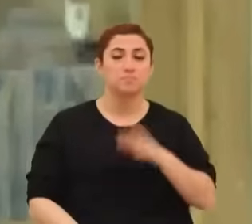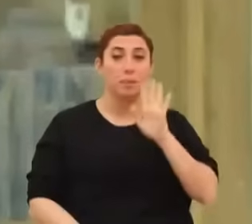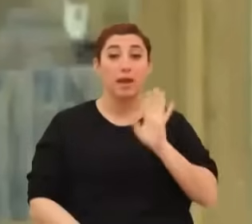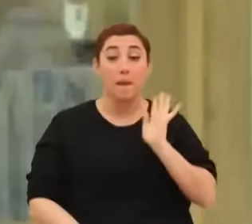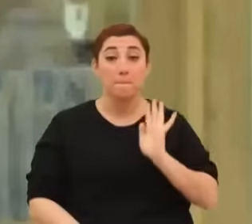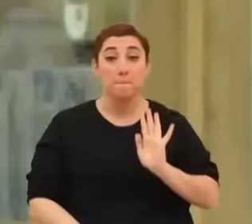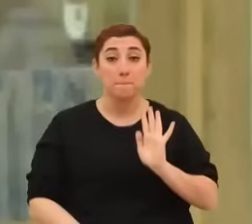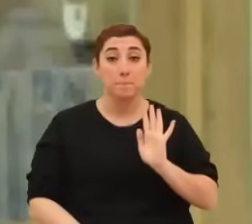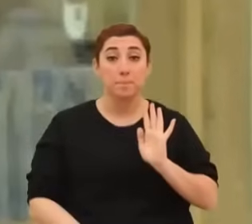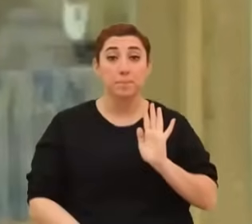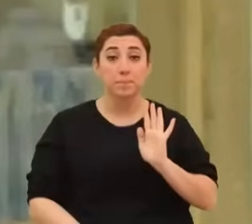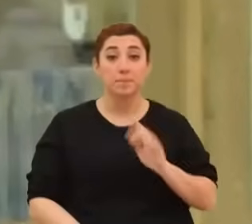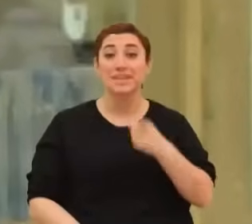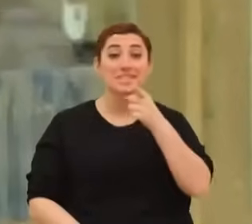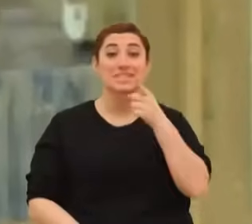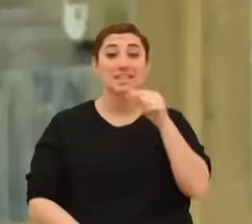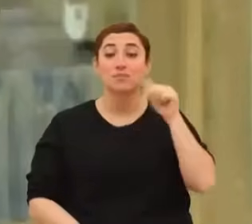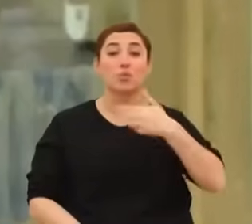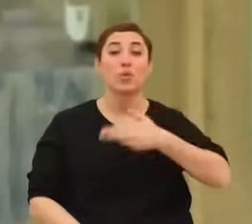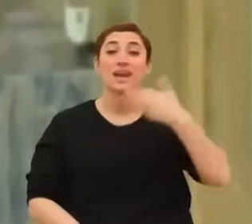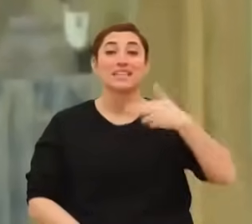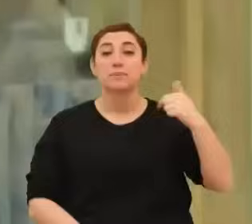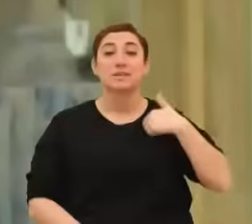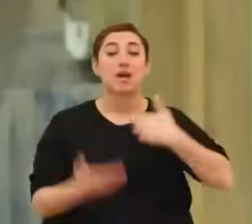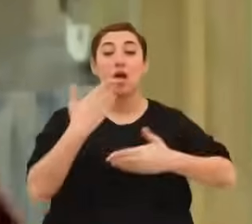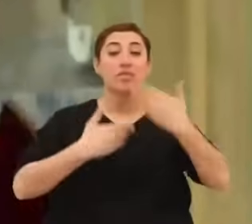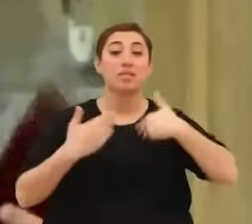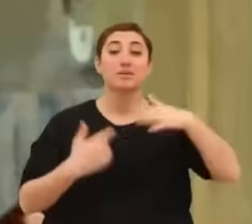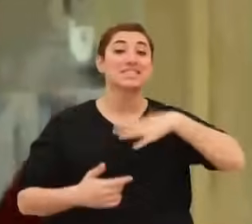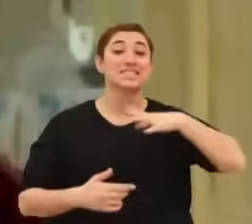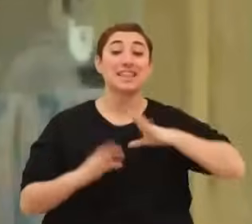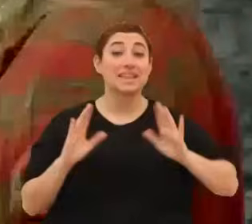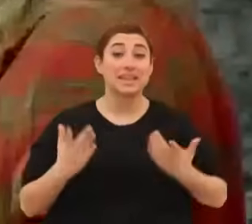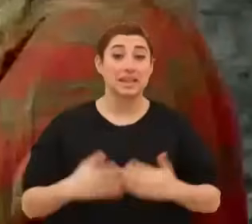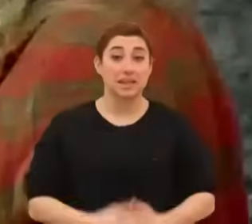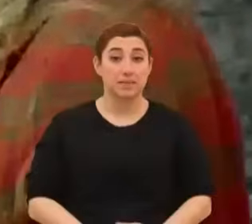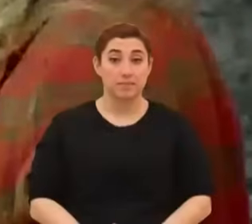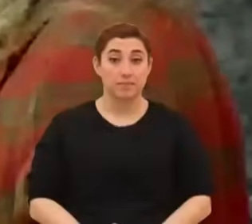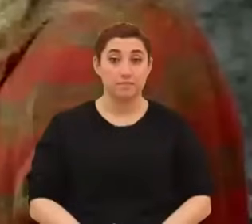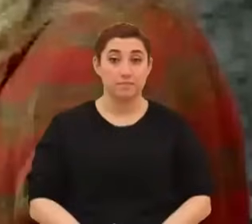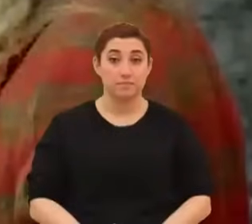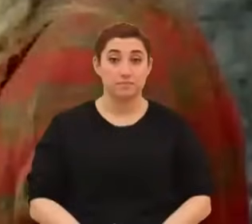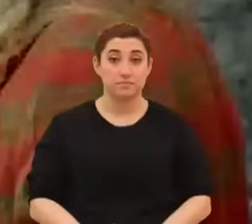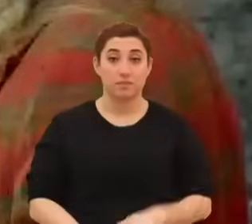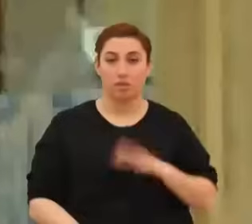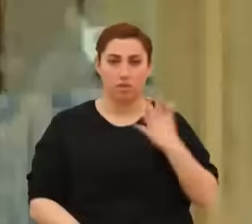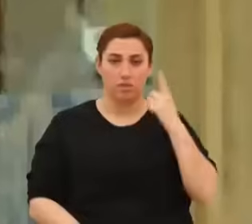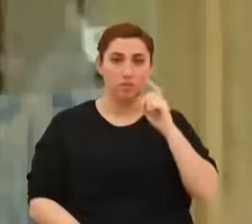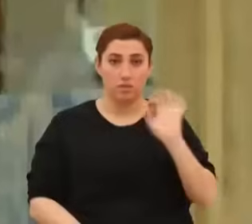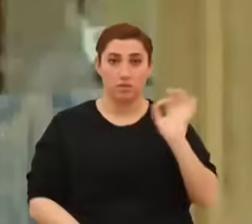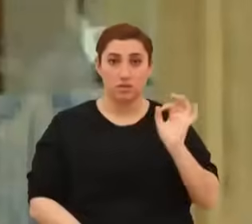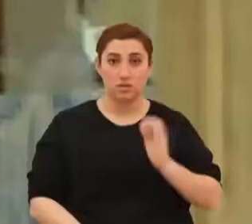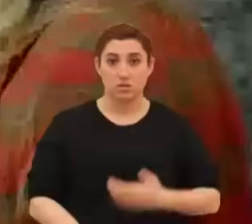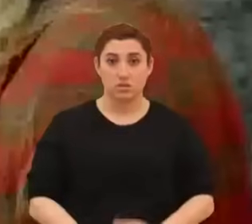Peki ama senin bu resimle bize anlatmak istediğin ne? Ne be?